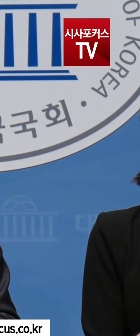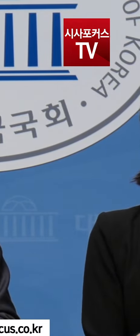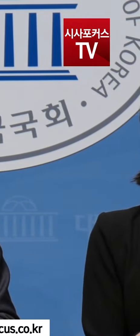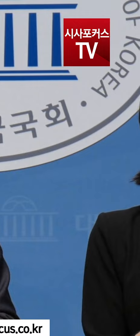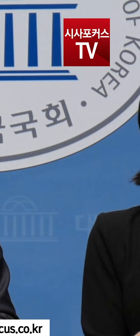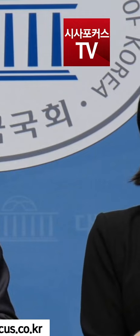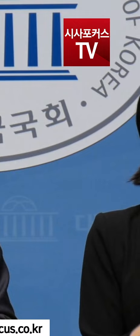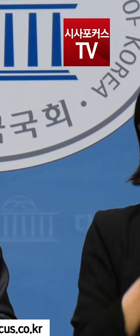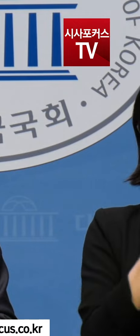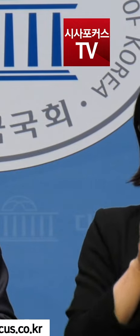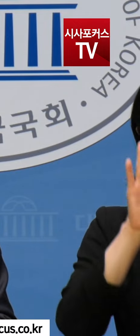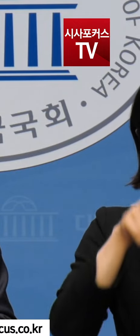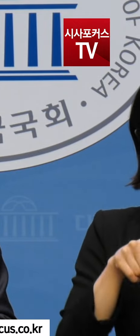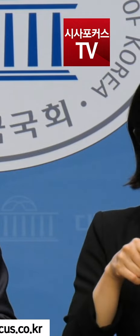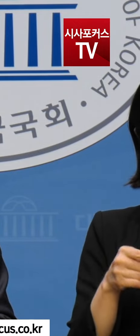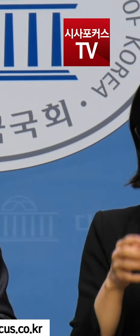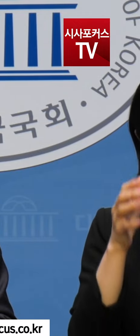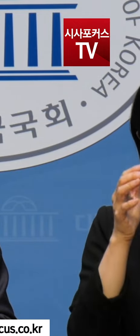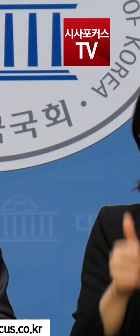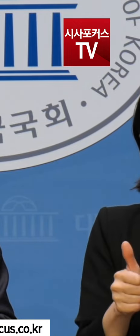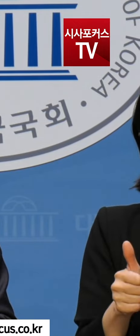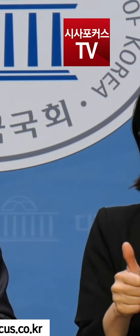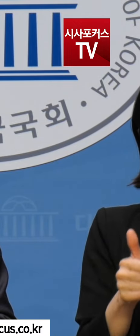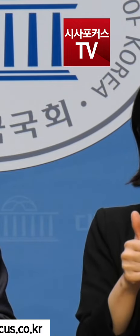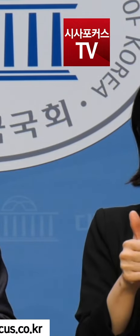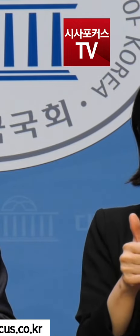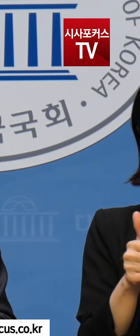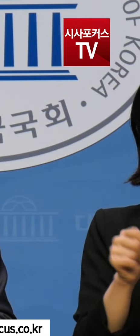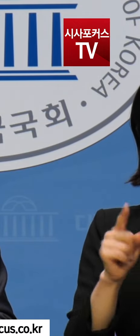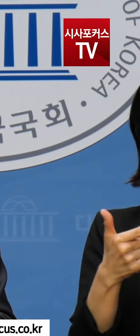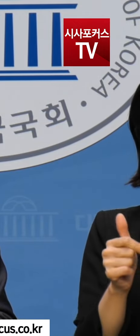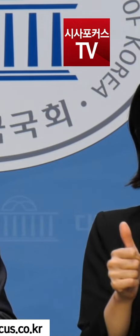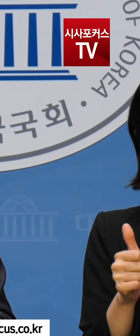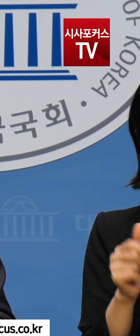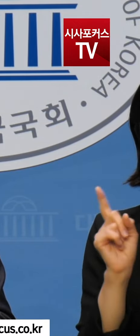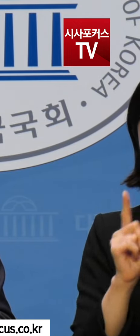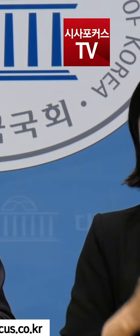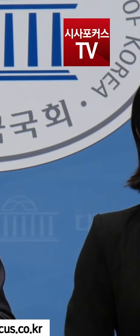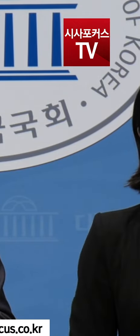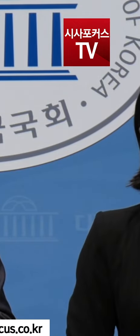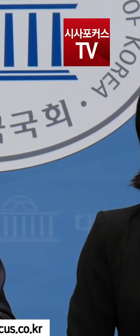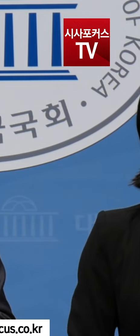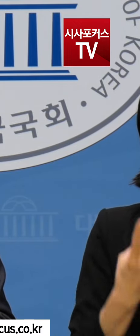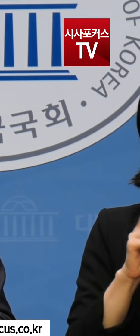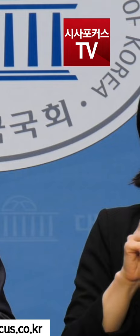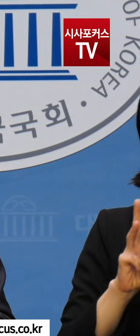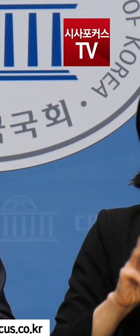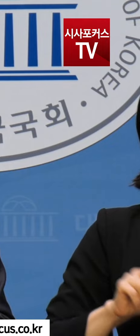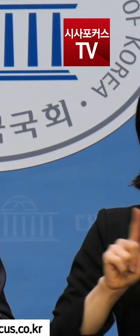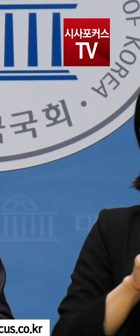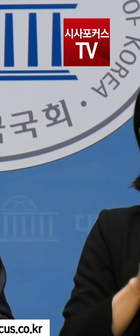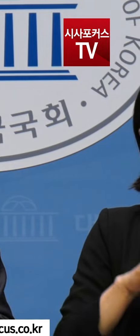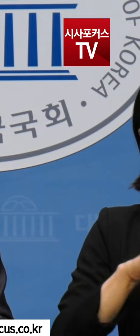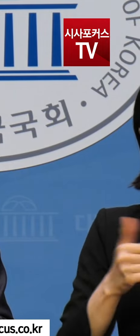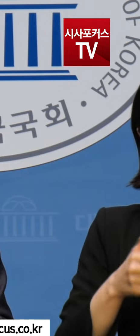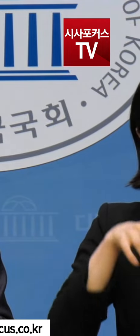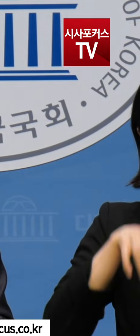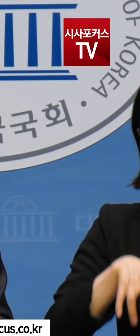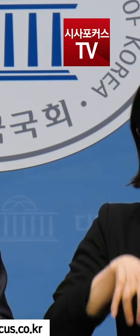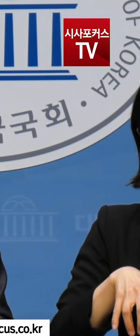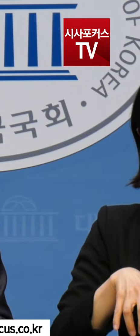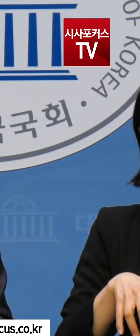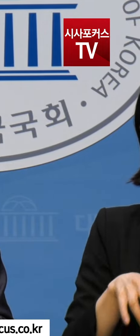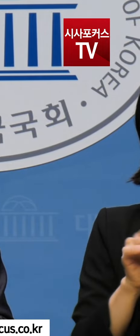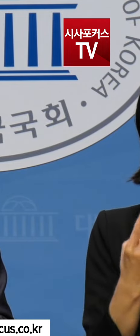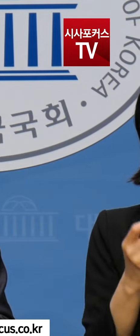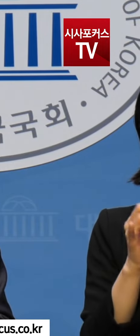장관은 수차례 일회용 컵 보증금제 전국 시행을 확언했고 2023년 10월에는 국회에서도 공언한 바